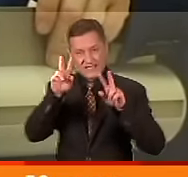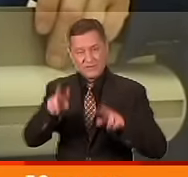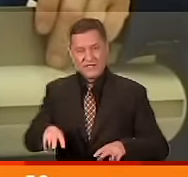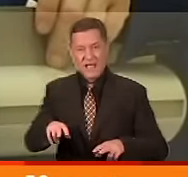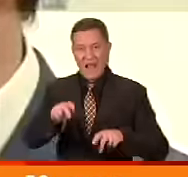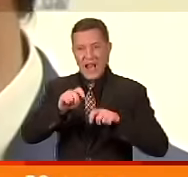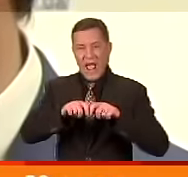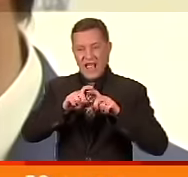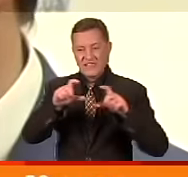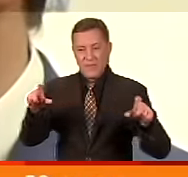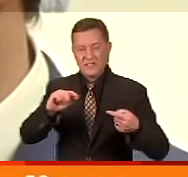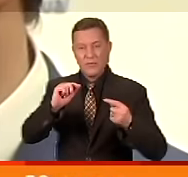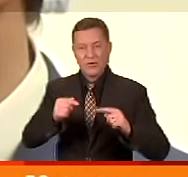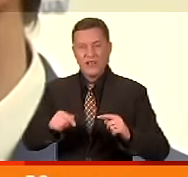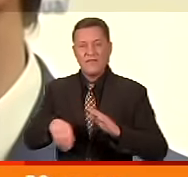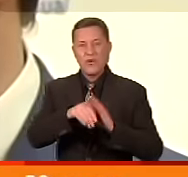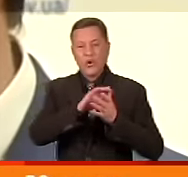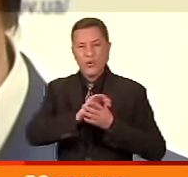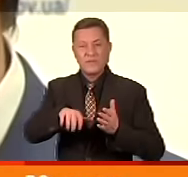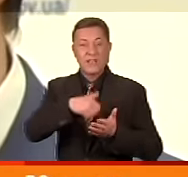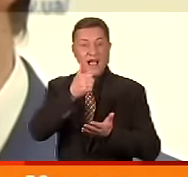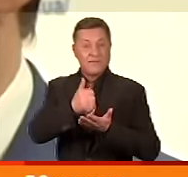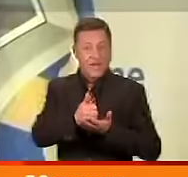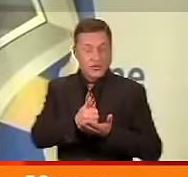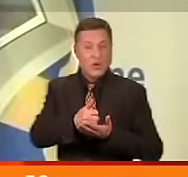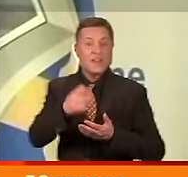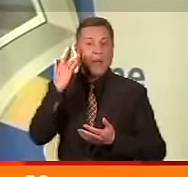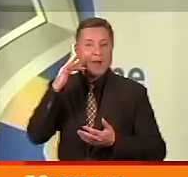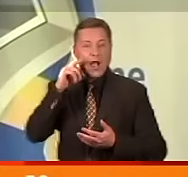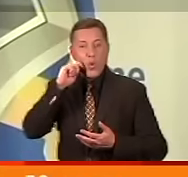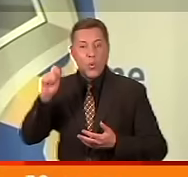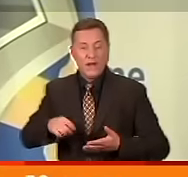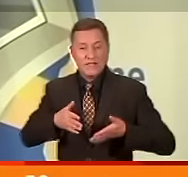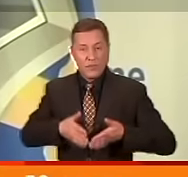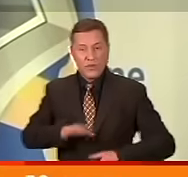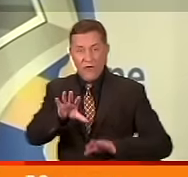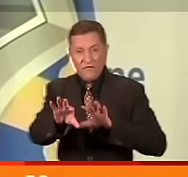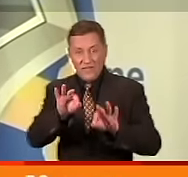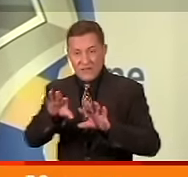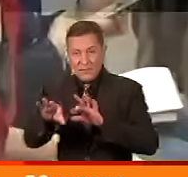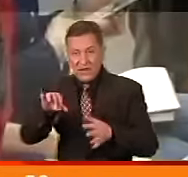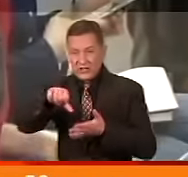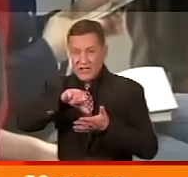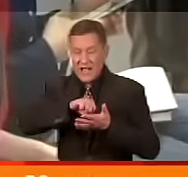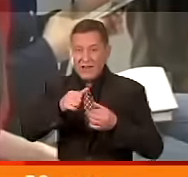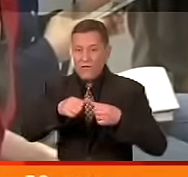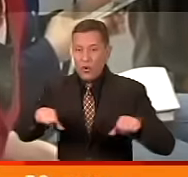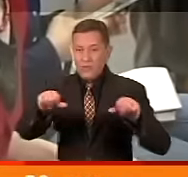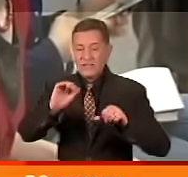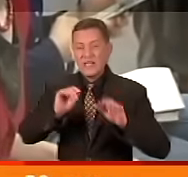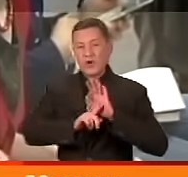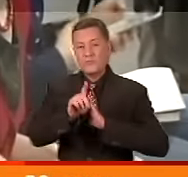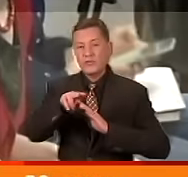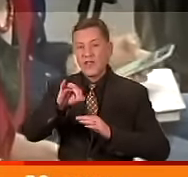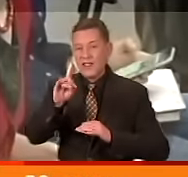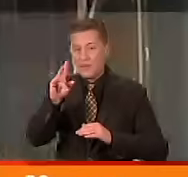інспекція по протидії корупції. І має очолити американець українського походження. Відбір членів цієї комісії розпочнеться вже в липні. Окрім того, аби